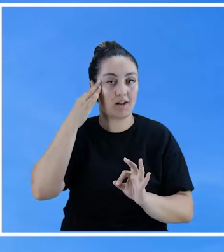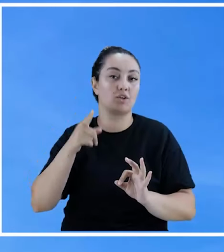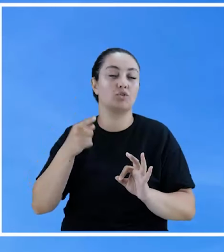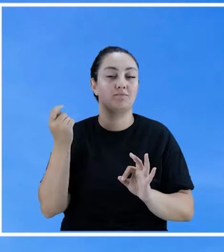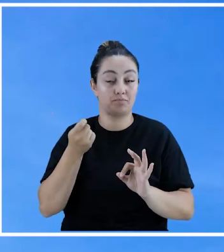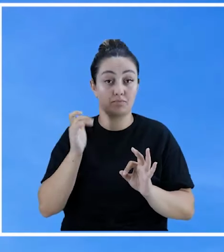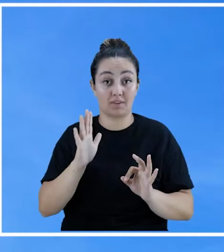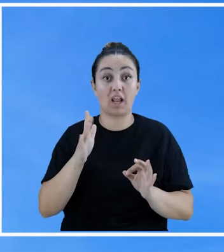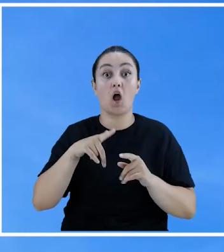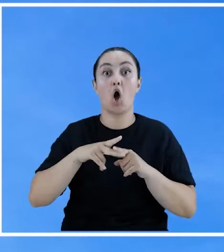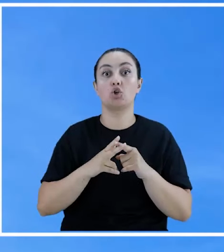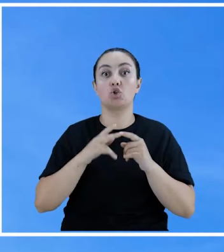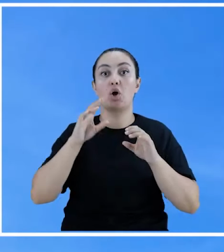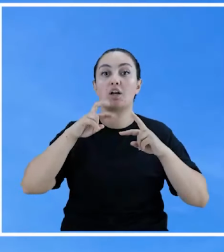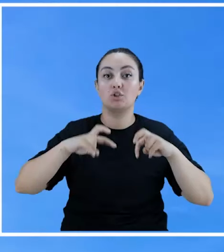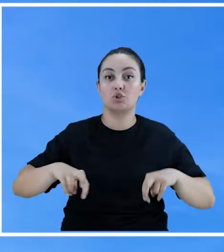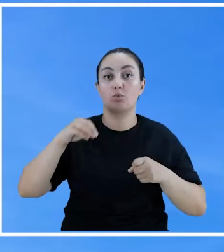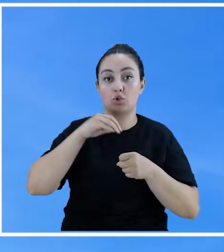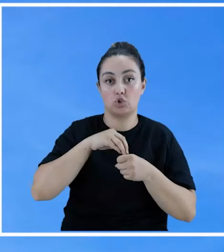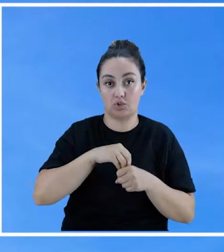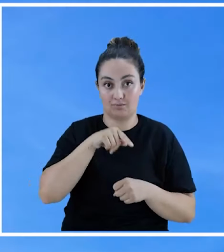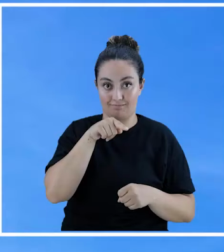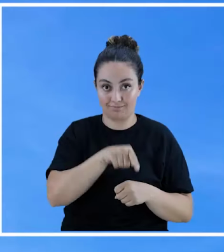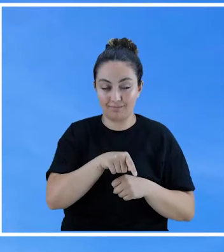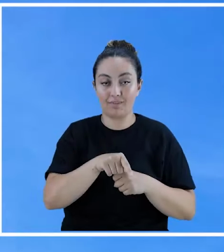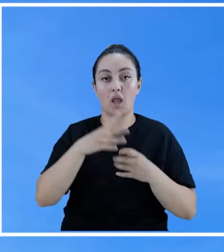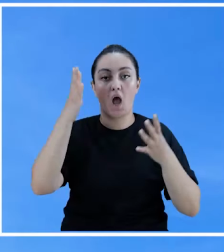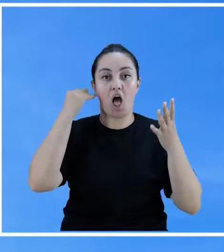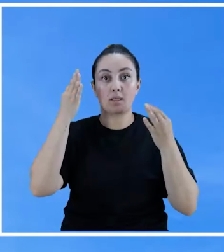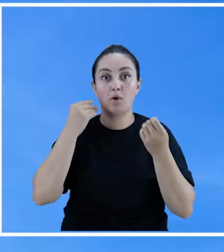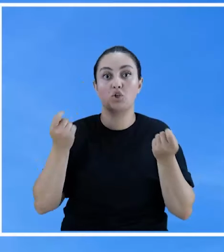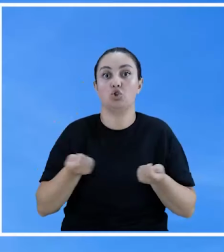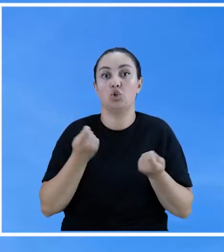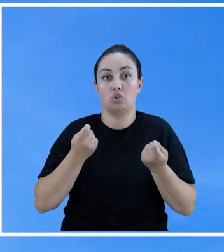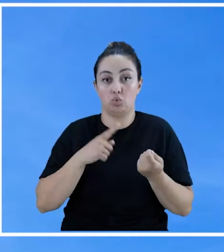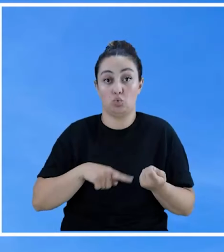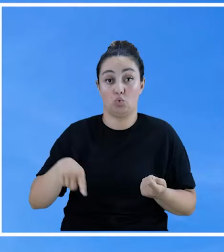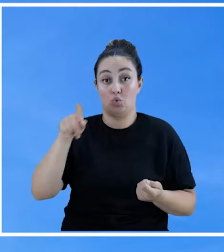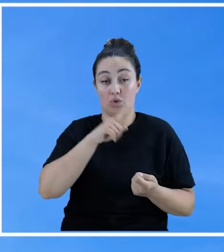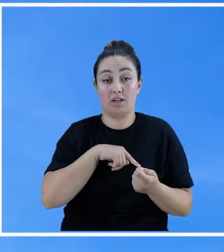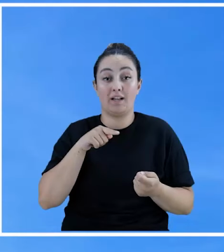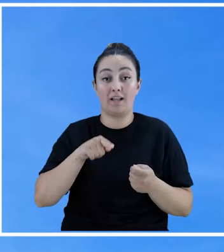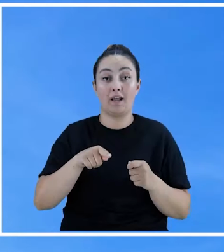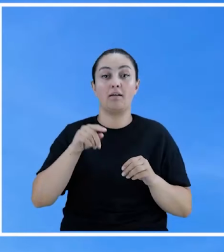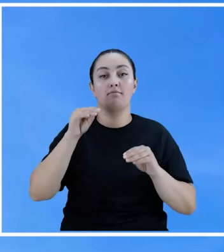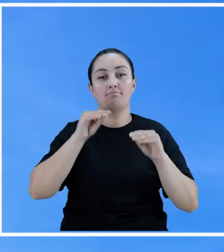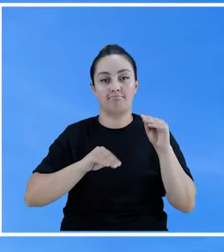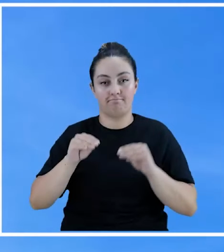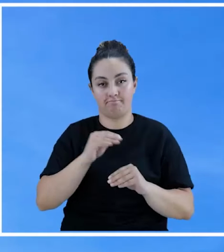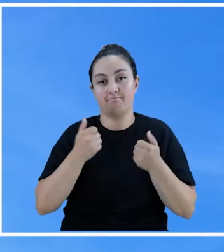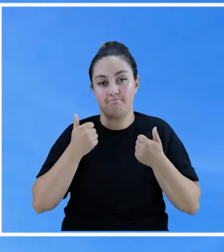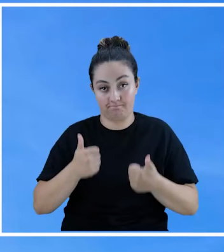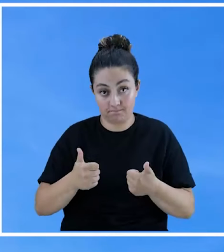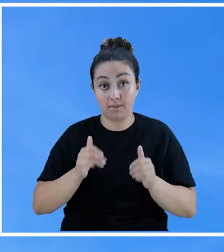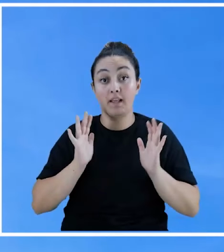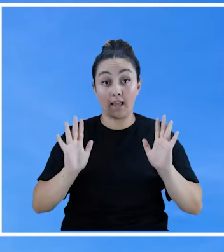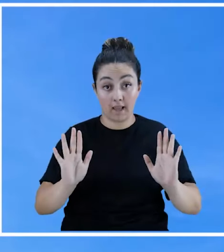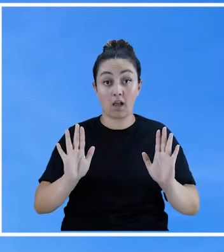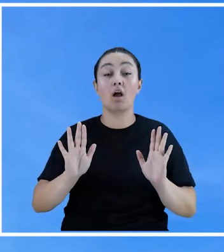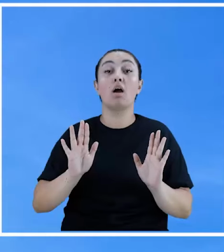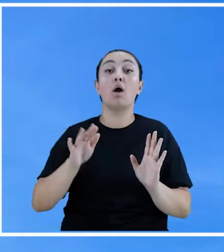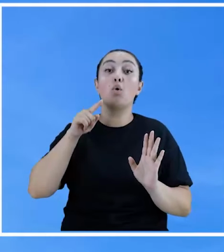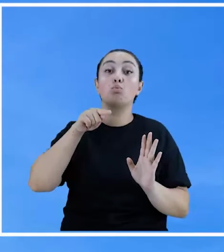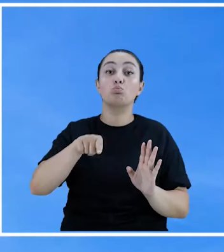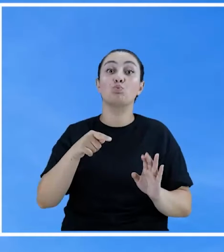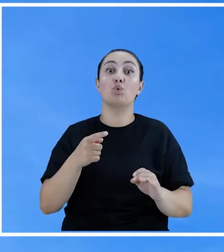alıp işte araştırma çukurları ya da sondajlar yaparak anlamaya çalıştığımız bu yapı kompleks bir yapı.